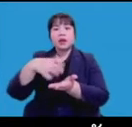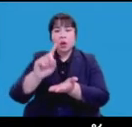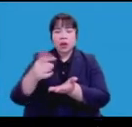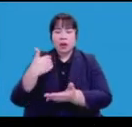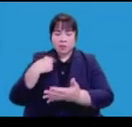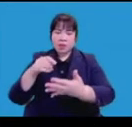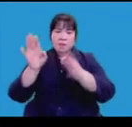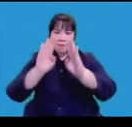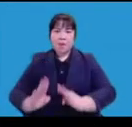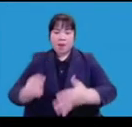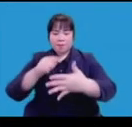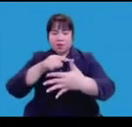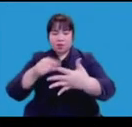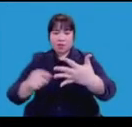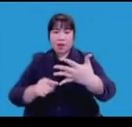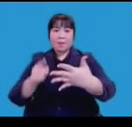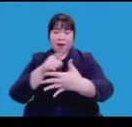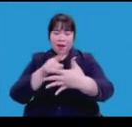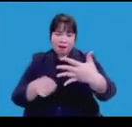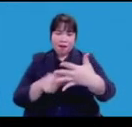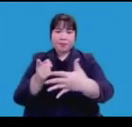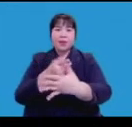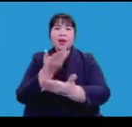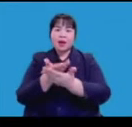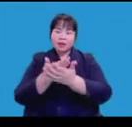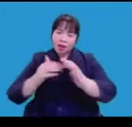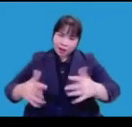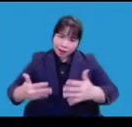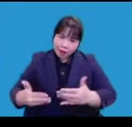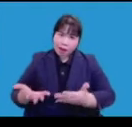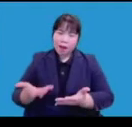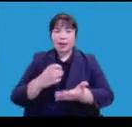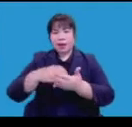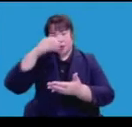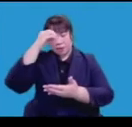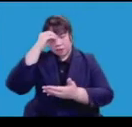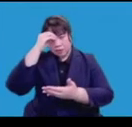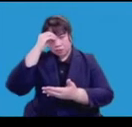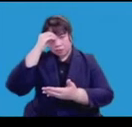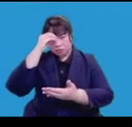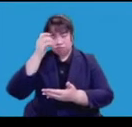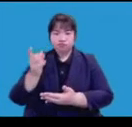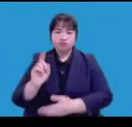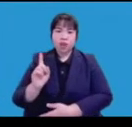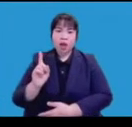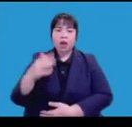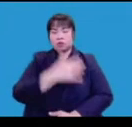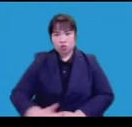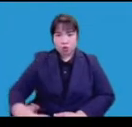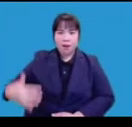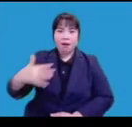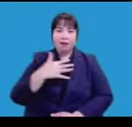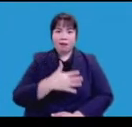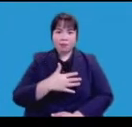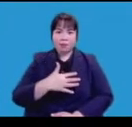ามีอยู่5มิตินะครับไม่ว่าจะเป็นมิติเรื่องของรายได้เรื่องของการศึกษานะครับเรื่องของสุขภ